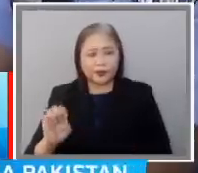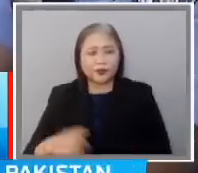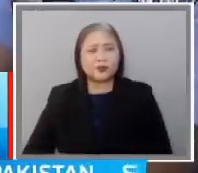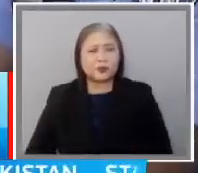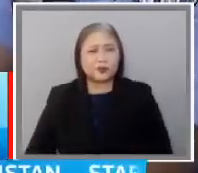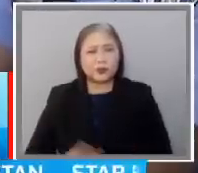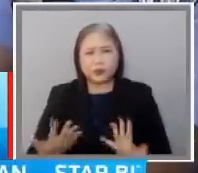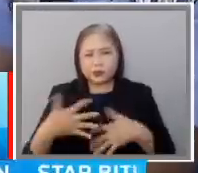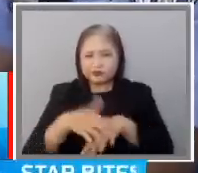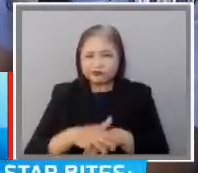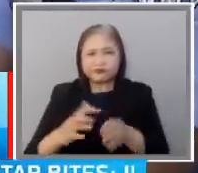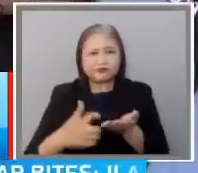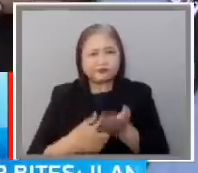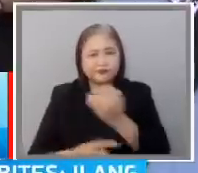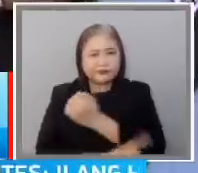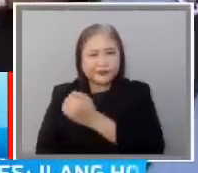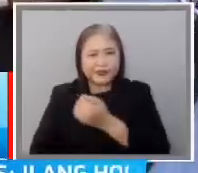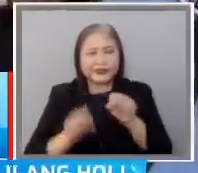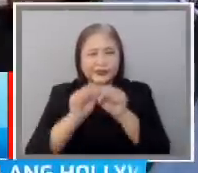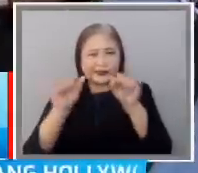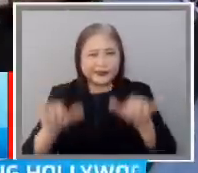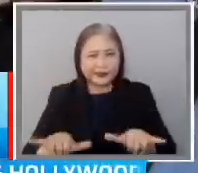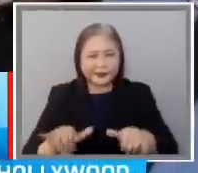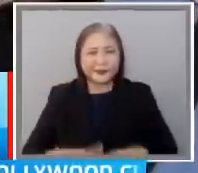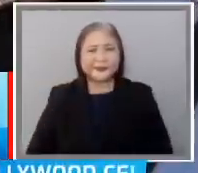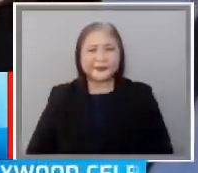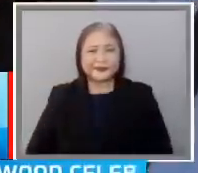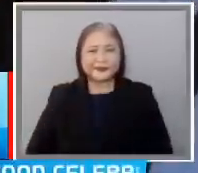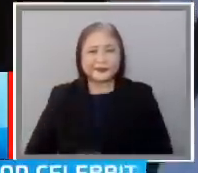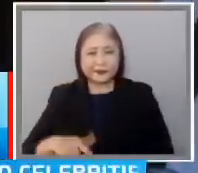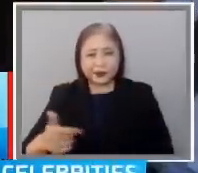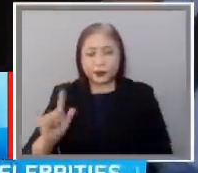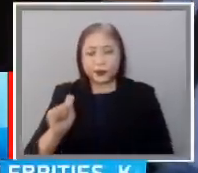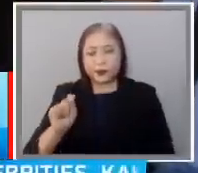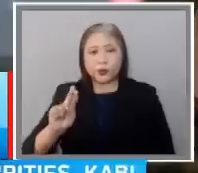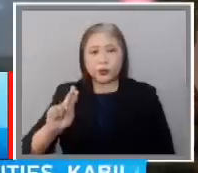system. Narito po ang pahayag ni Assistant Secretary Tugade.